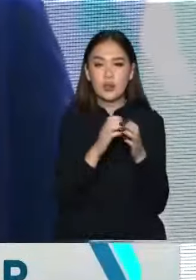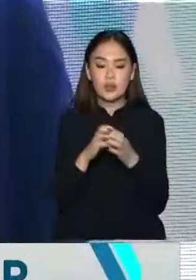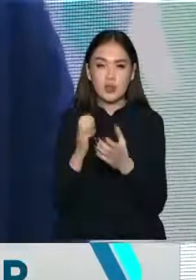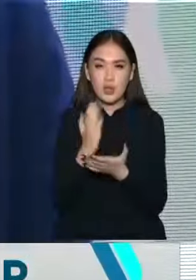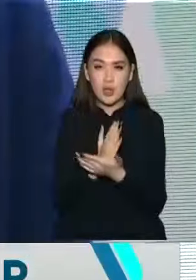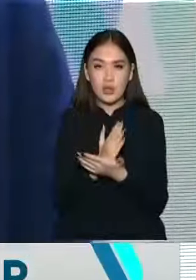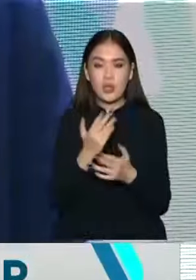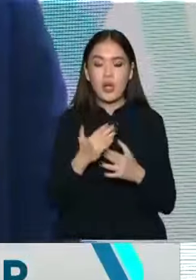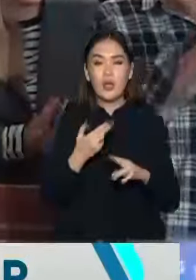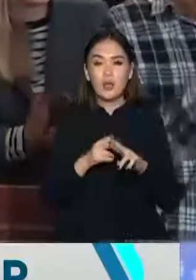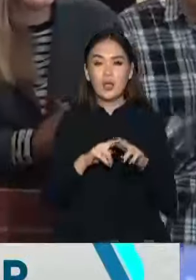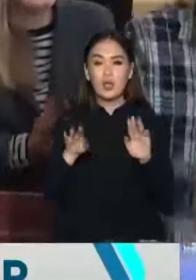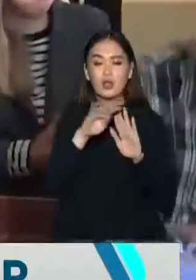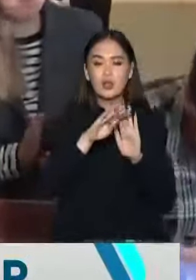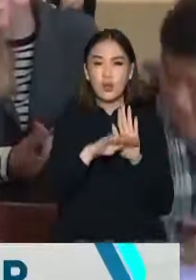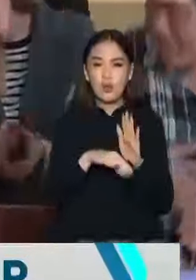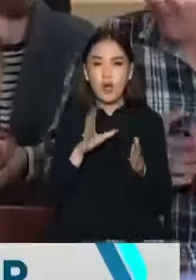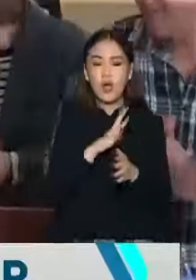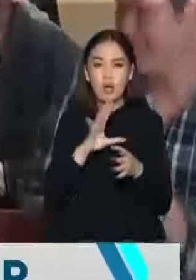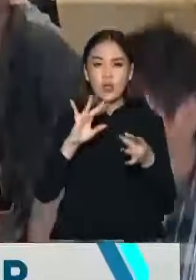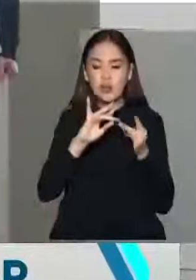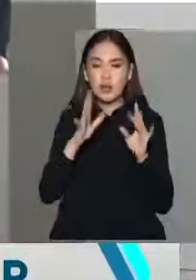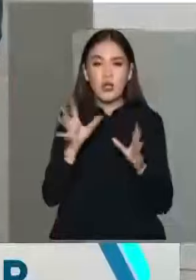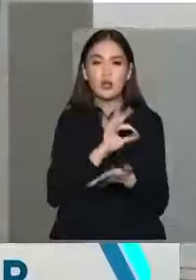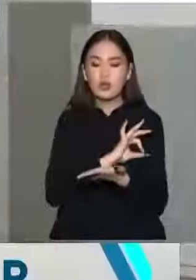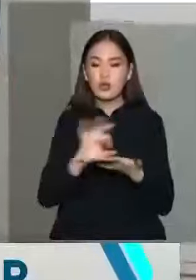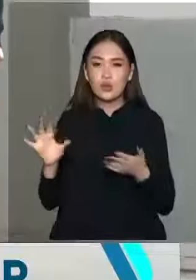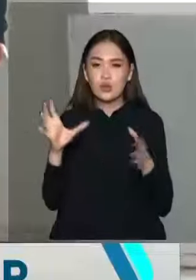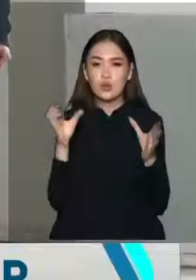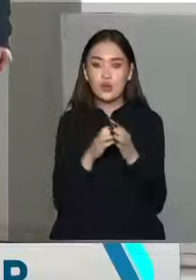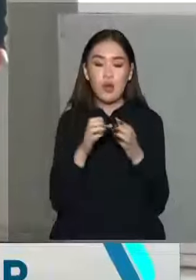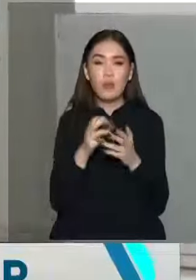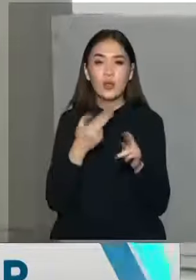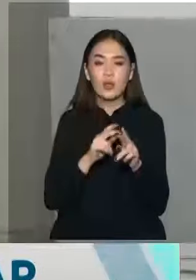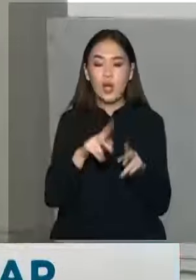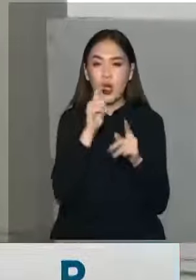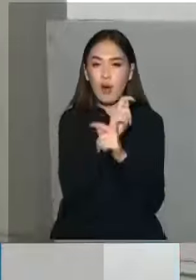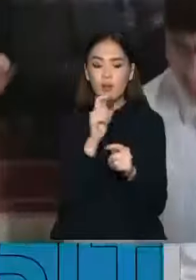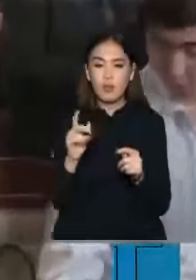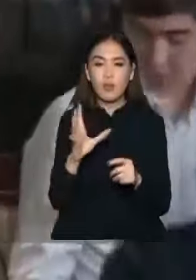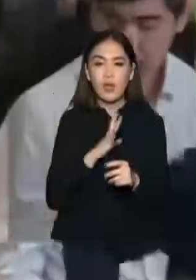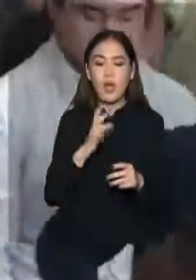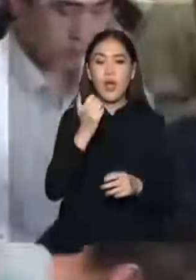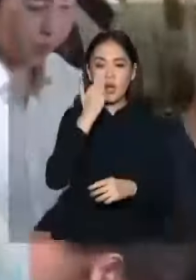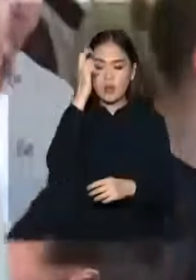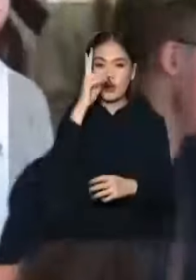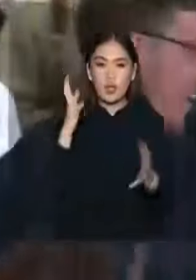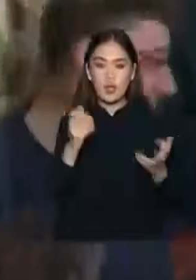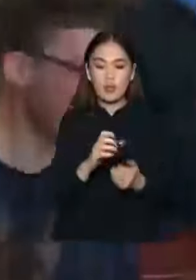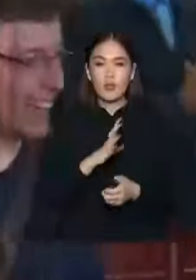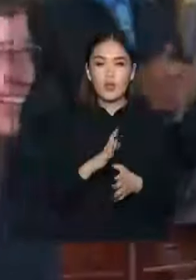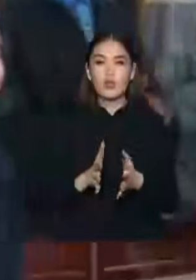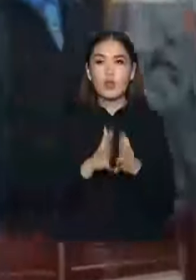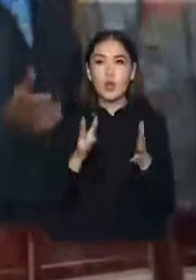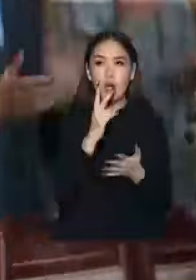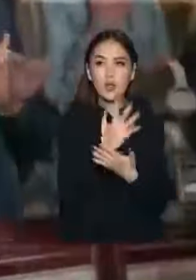Үздік волонтер, үздік жоба және әлеуметтік желідегі үздік топ. Слет кезінде үздіктер сыйға бөлінді. Ал алғыс алғанның жолы ашық.